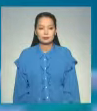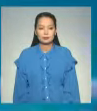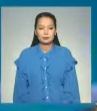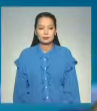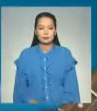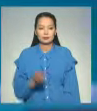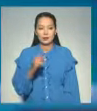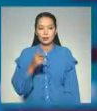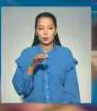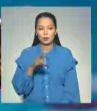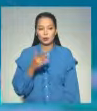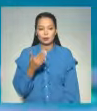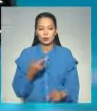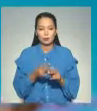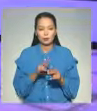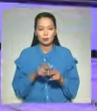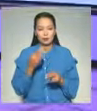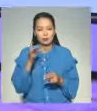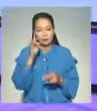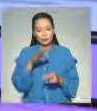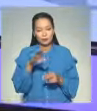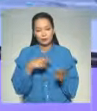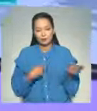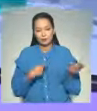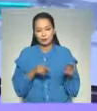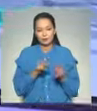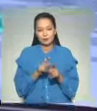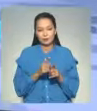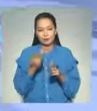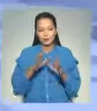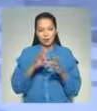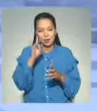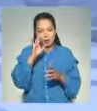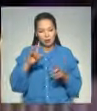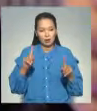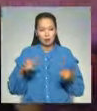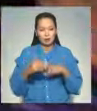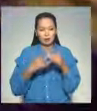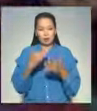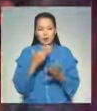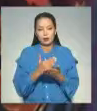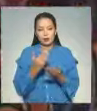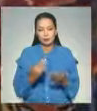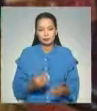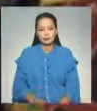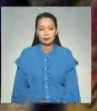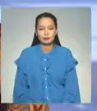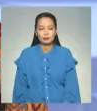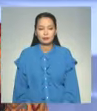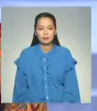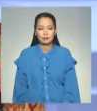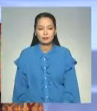Ал бұл ақтуты Болшыба, оны танымайтын адам кемдегем. Домбыраның қонырын әлемдік деңгейге жеткізіп жүрген өнер иесі.